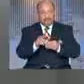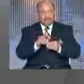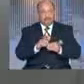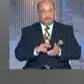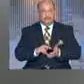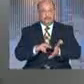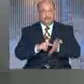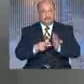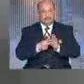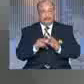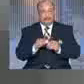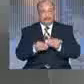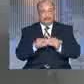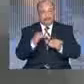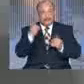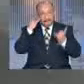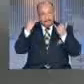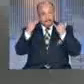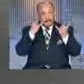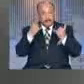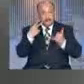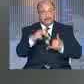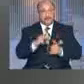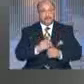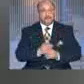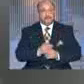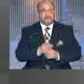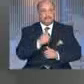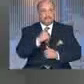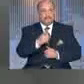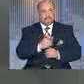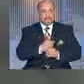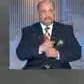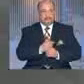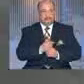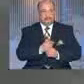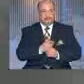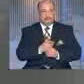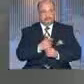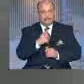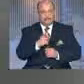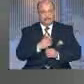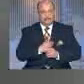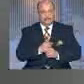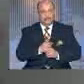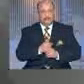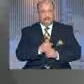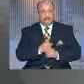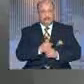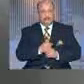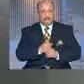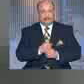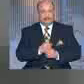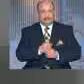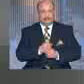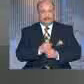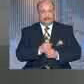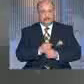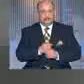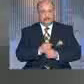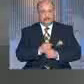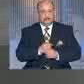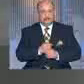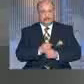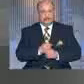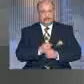شاركنا ببروجي سمارت بول سيستم اللي هو سيستم متاع